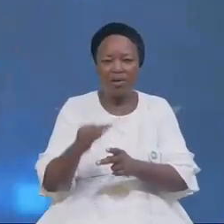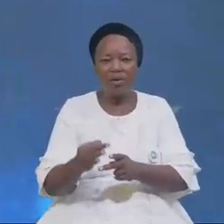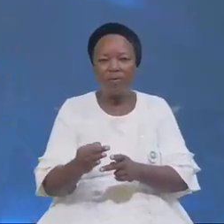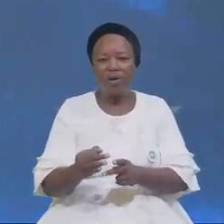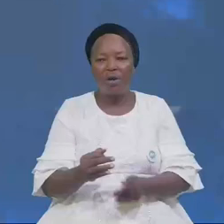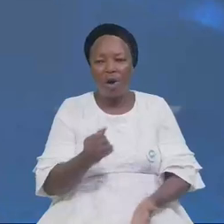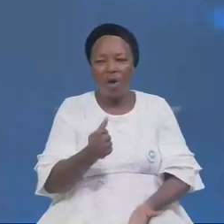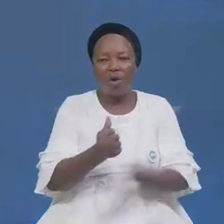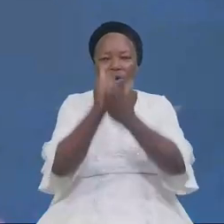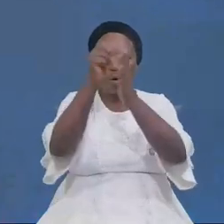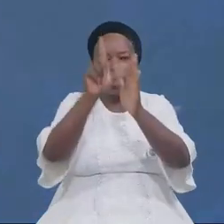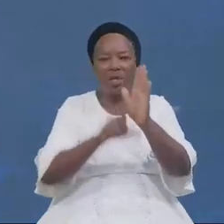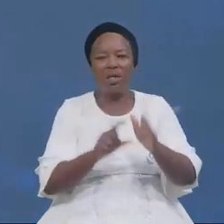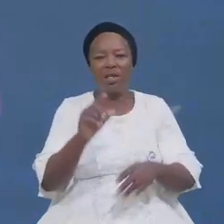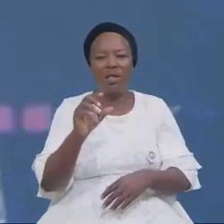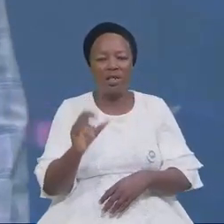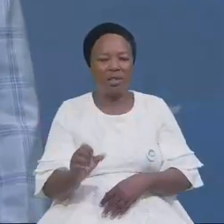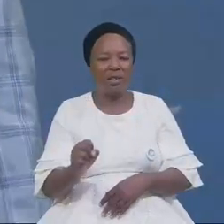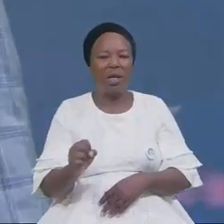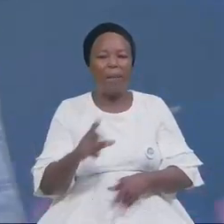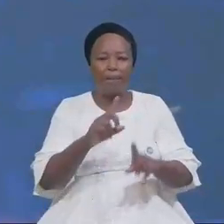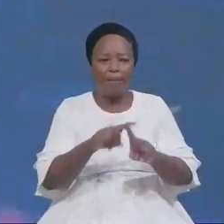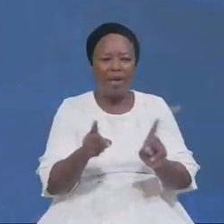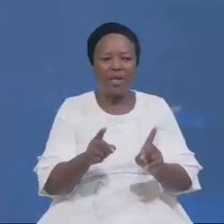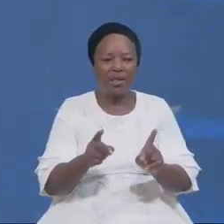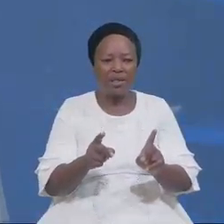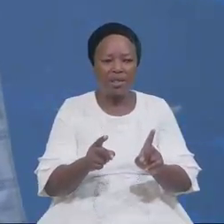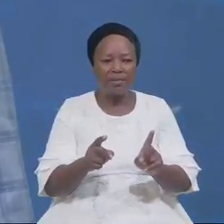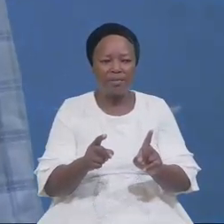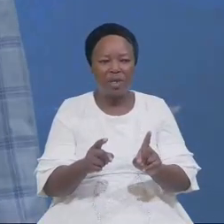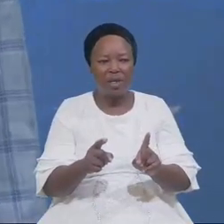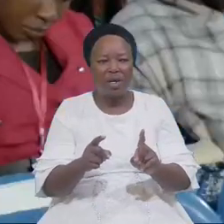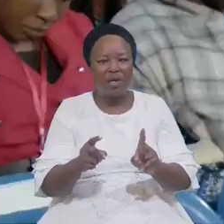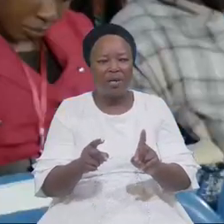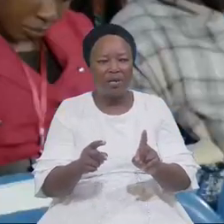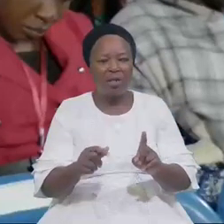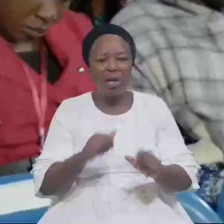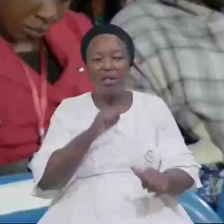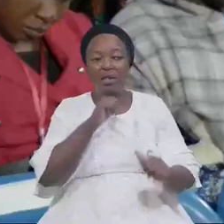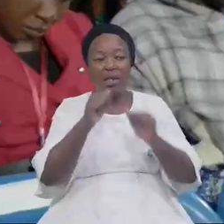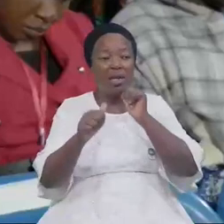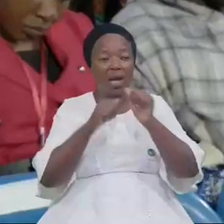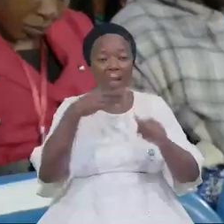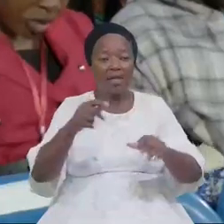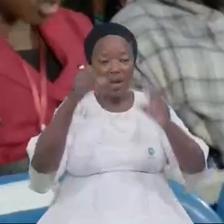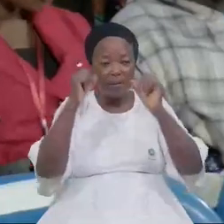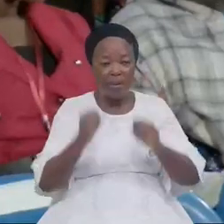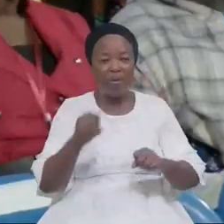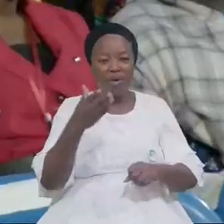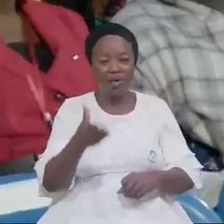piété, mais reniant ce qui en fait la force. Éloigne-toi